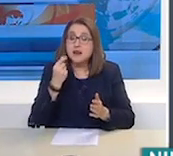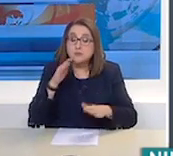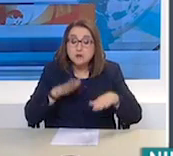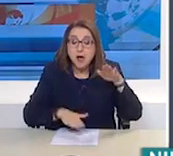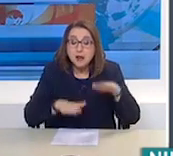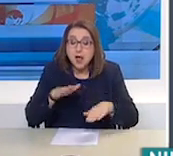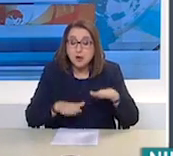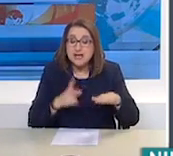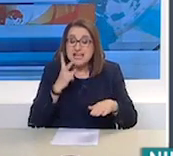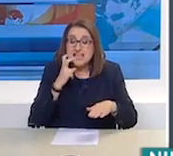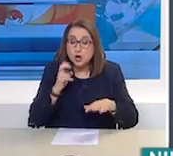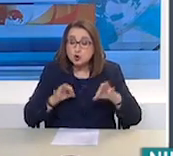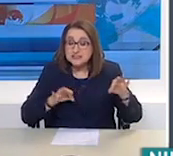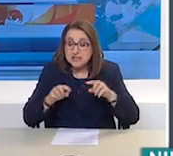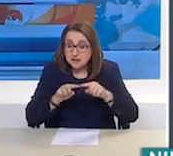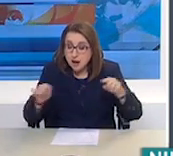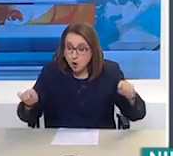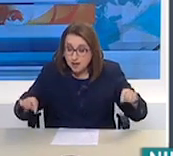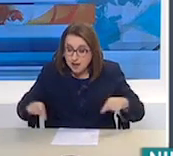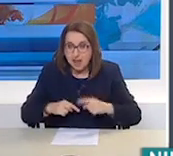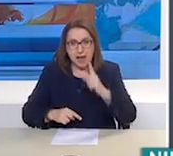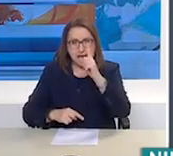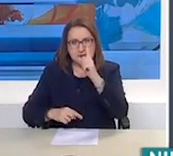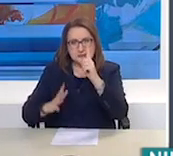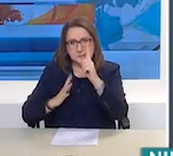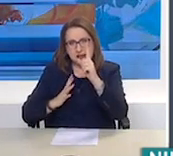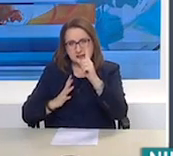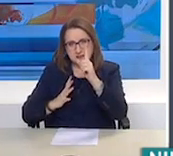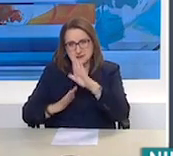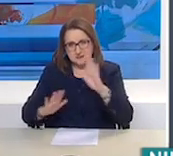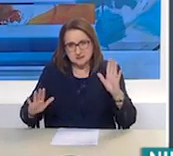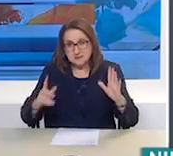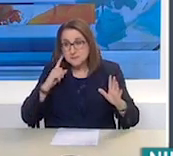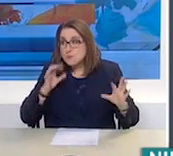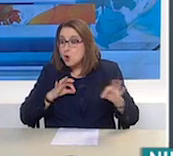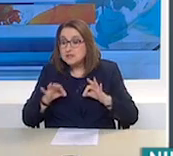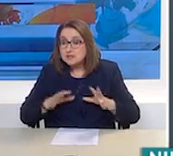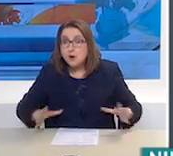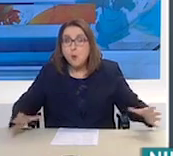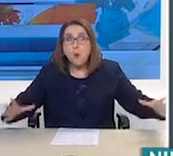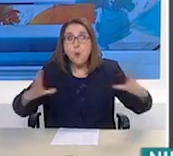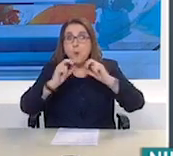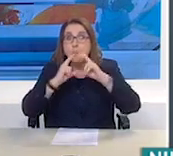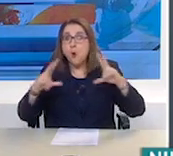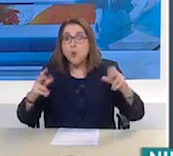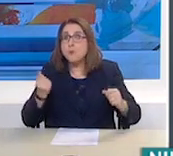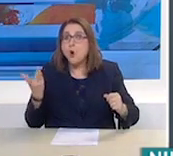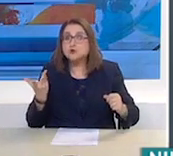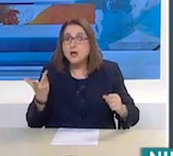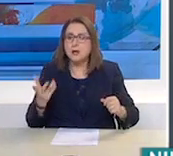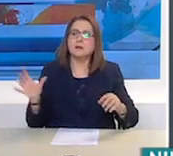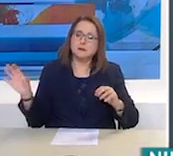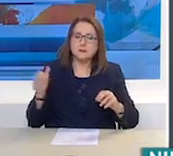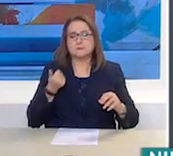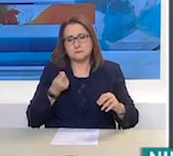ενός πελάτη ανά 20 τετραγωνικά μέτρα επιφάνειας κυρίως χώρων της εγκατάστασης. Ο μέγιστος επιτρεπόμενος αριθμός